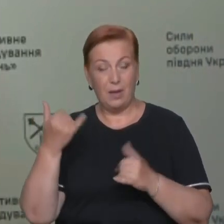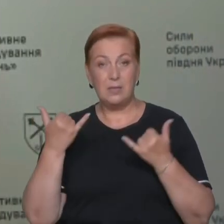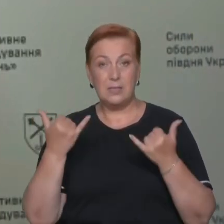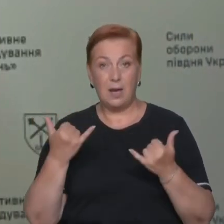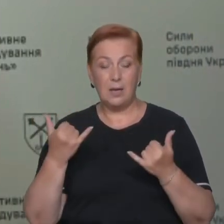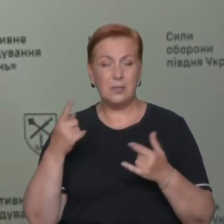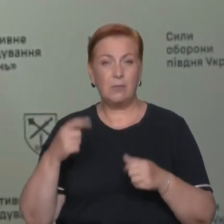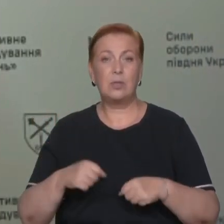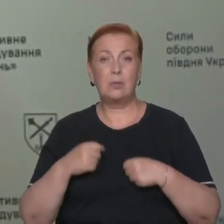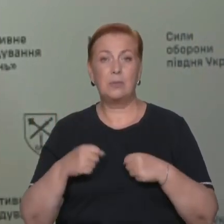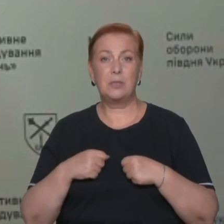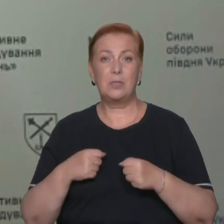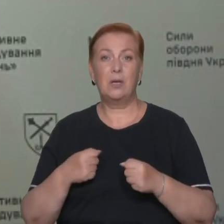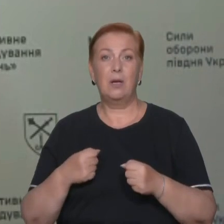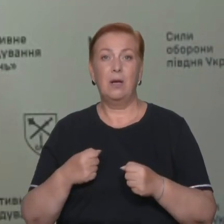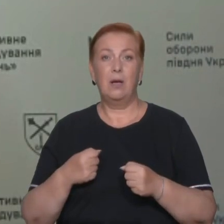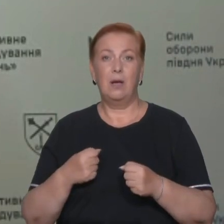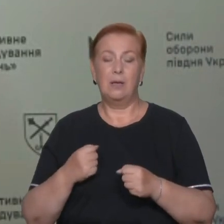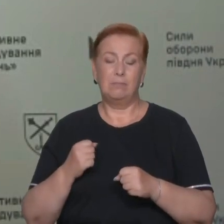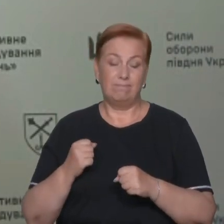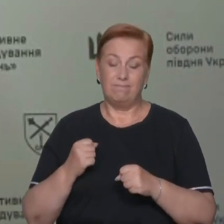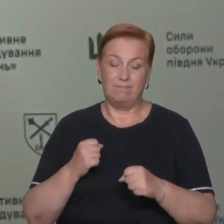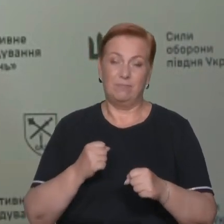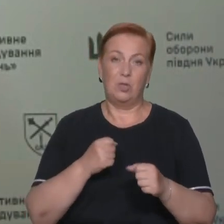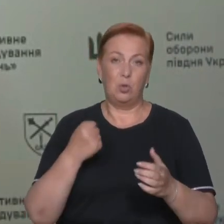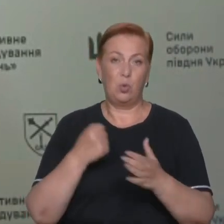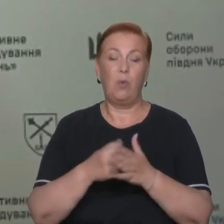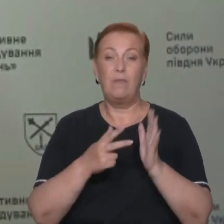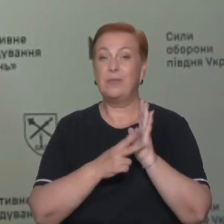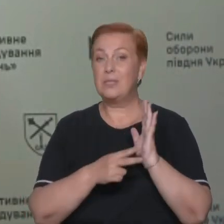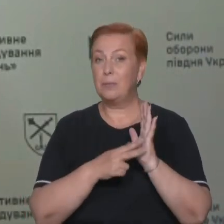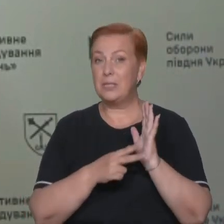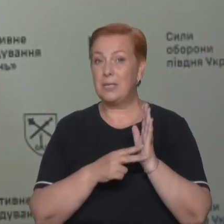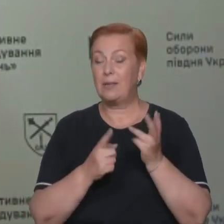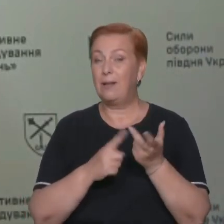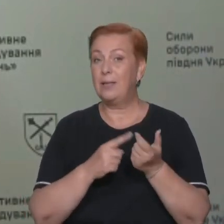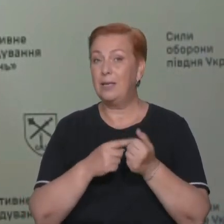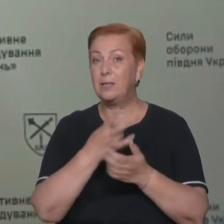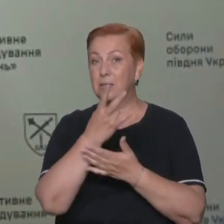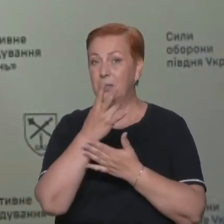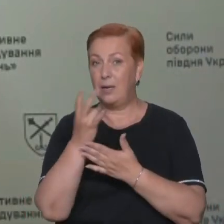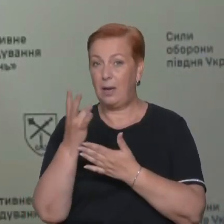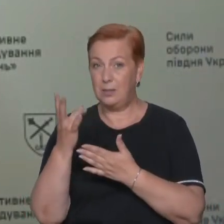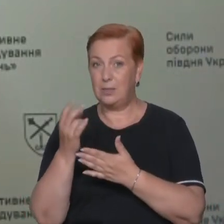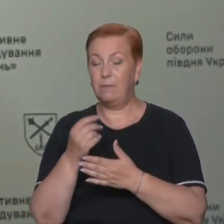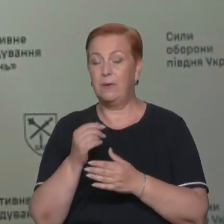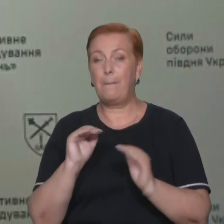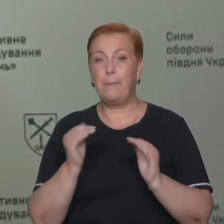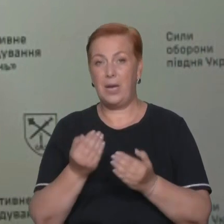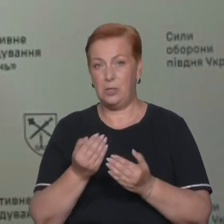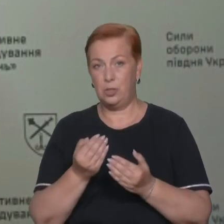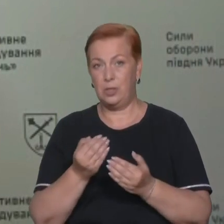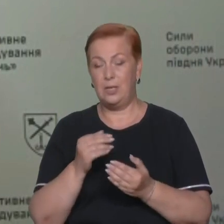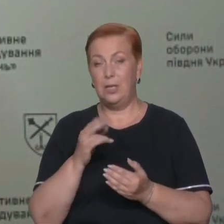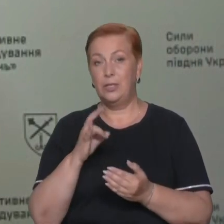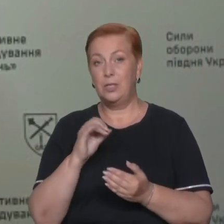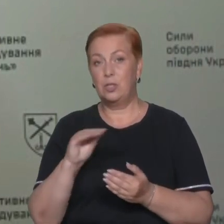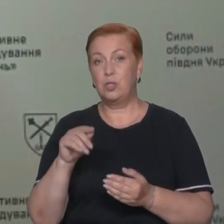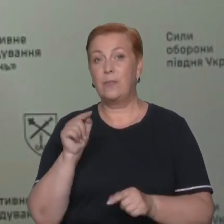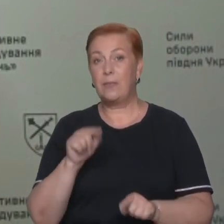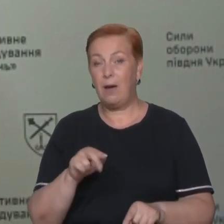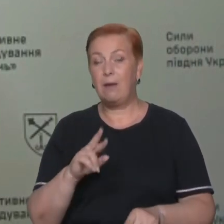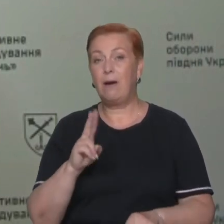знов підтягнути до 80, але при цьому кількість снарядів в цих обстрілах значно менша, ніж та, яка